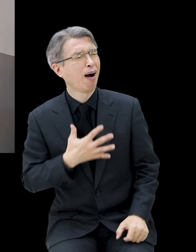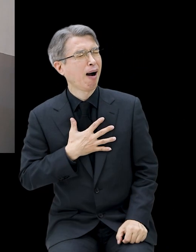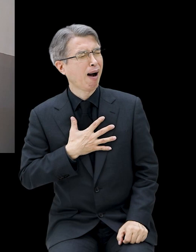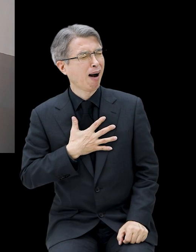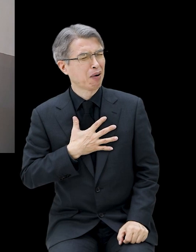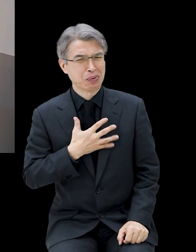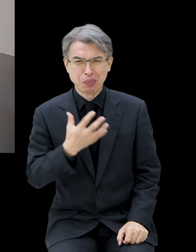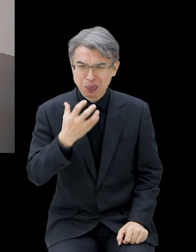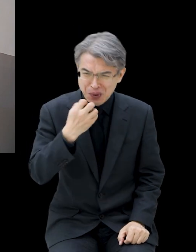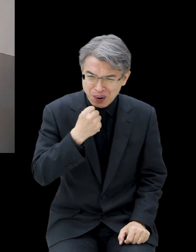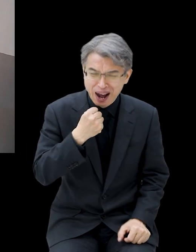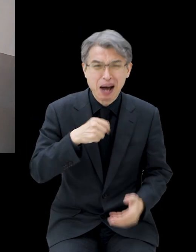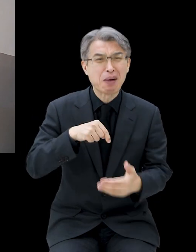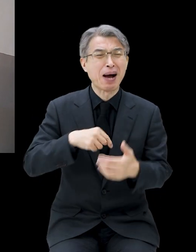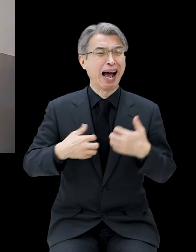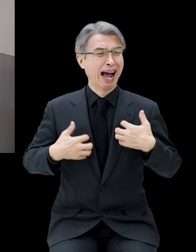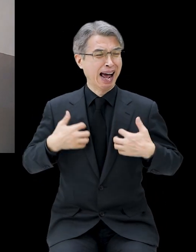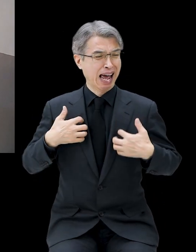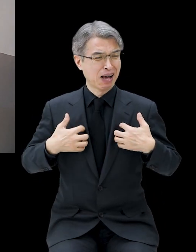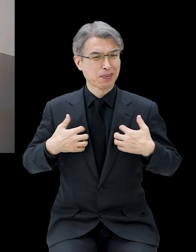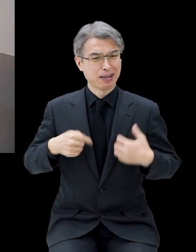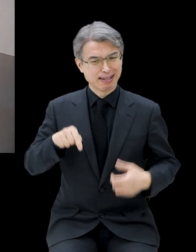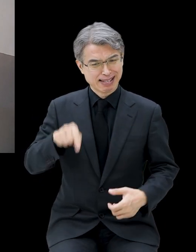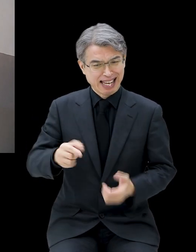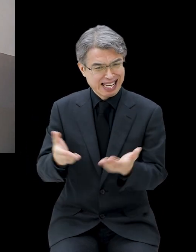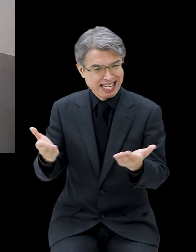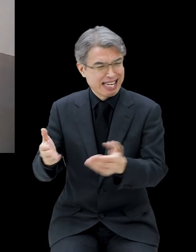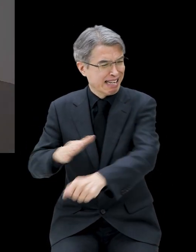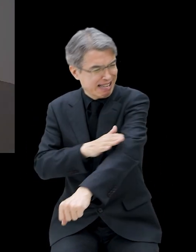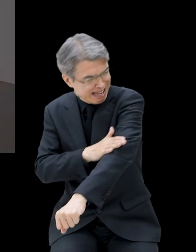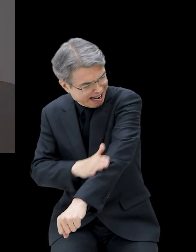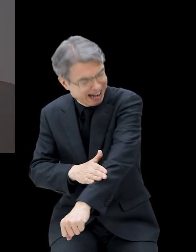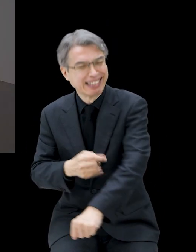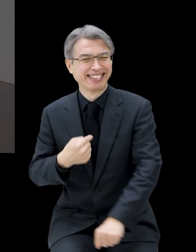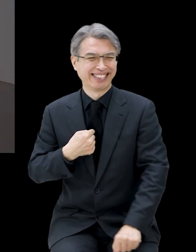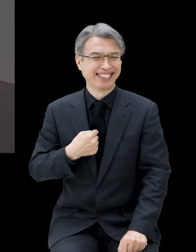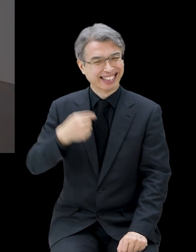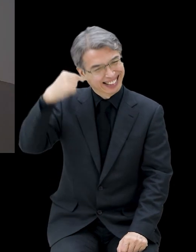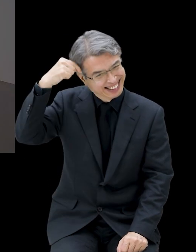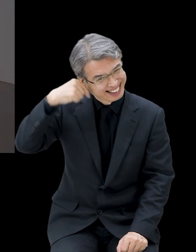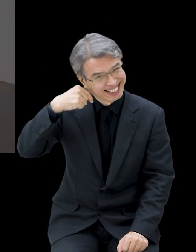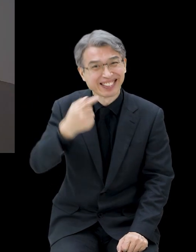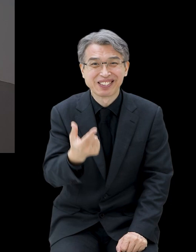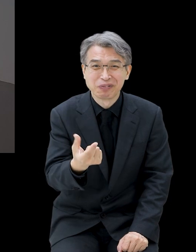때 굉장히 잘한 일이구나라고 생각하고 있습니다.